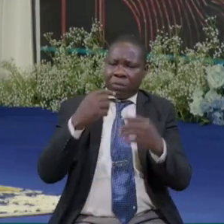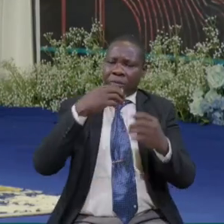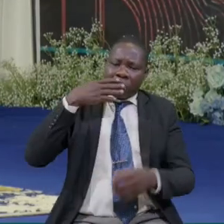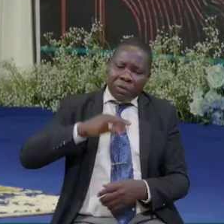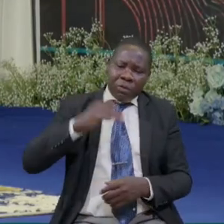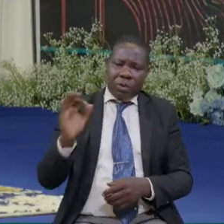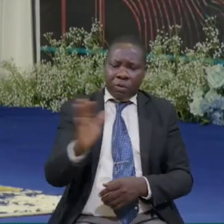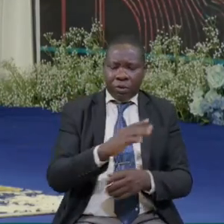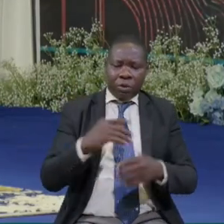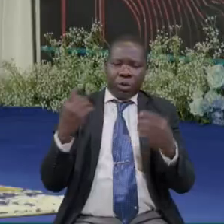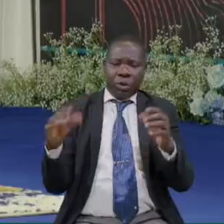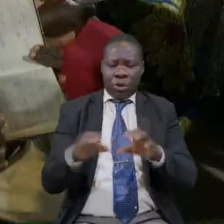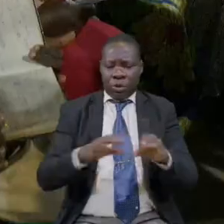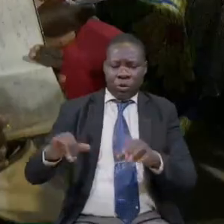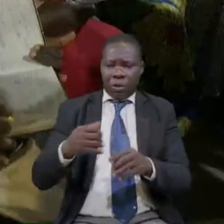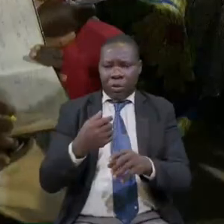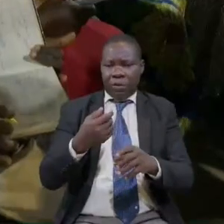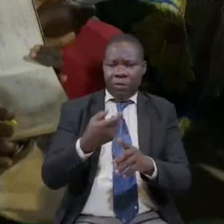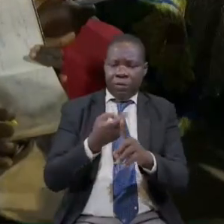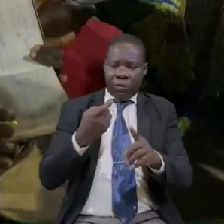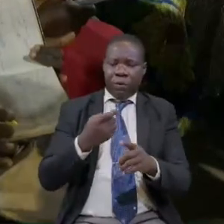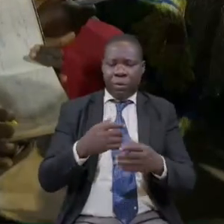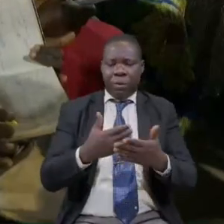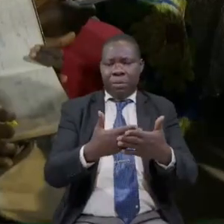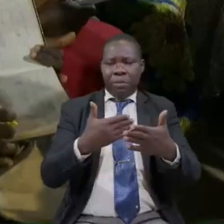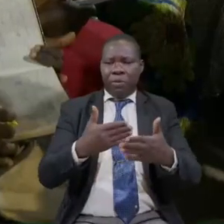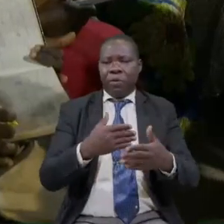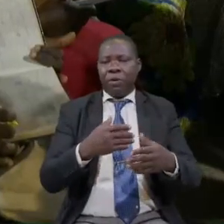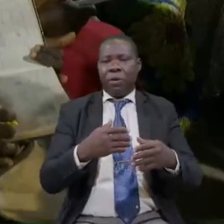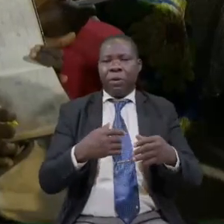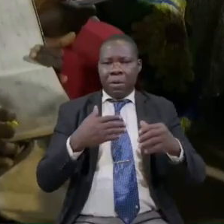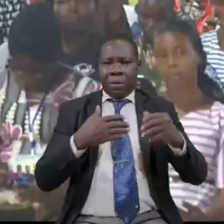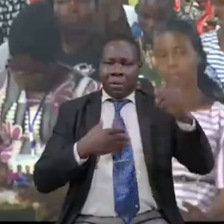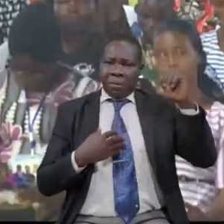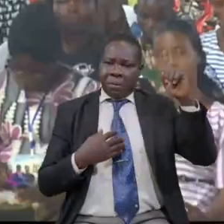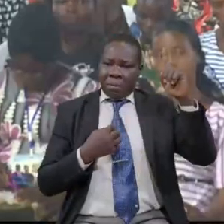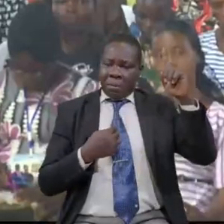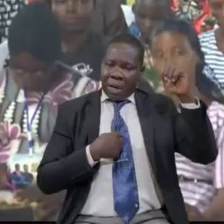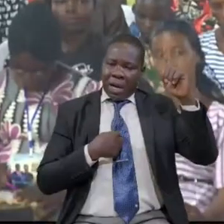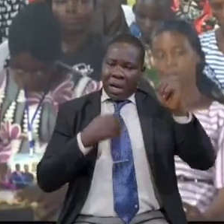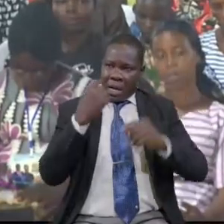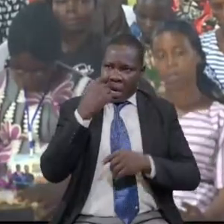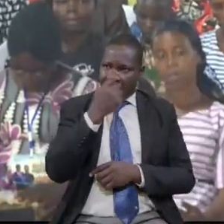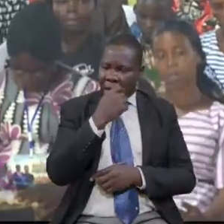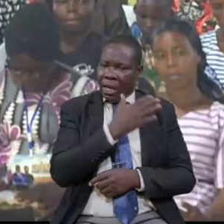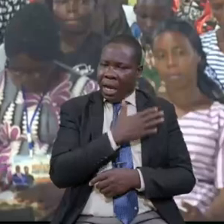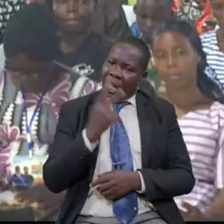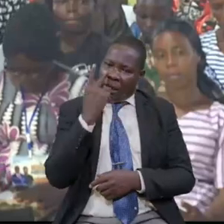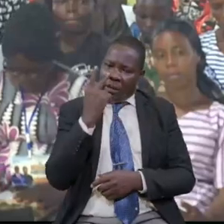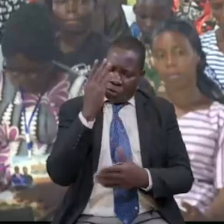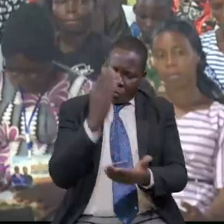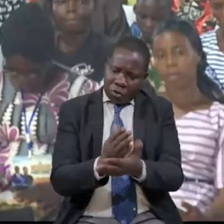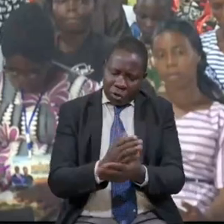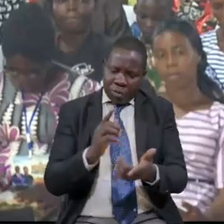la méchanceté de vos actions. Et puis il dit, cessez de faire le